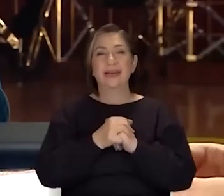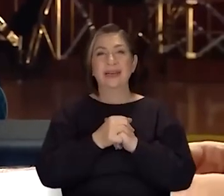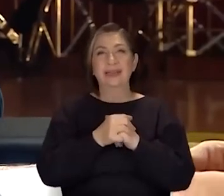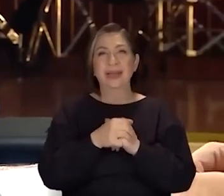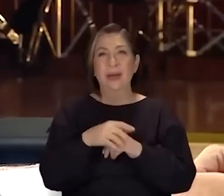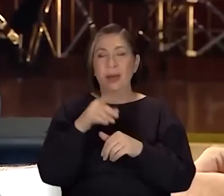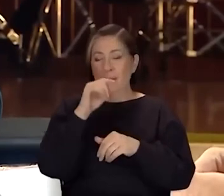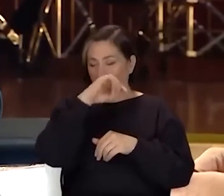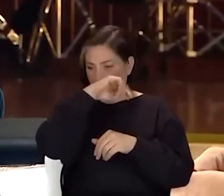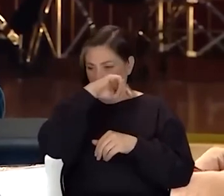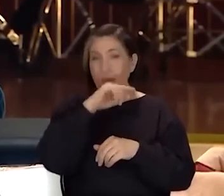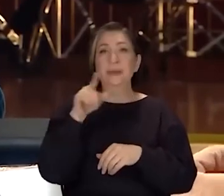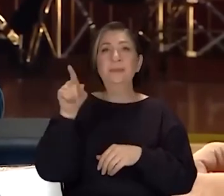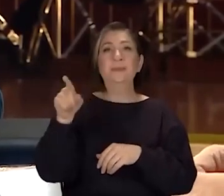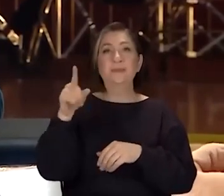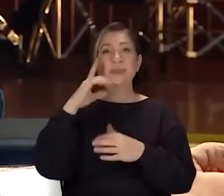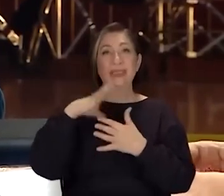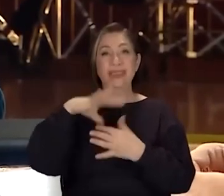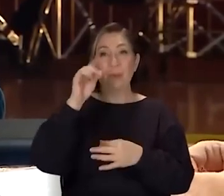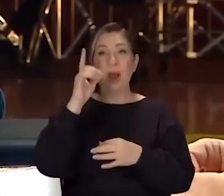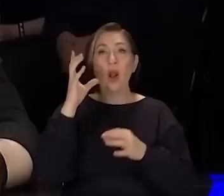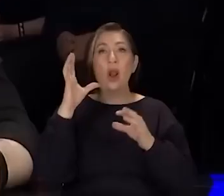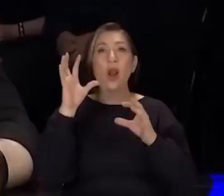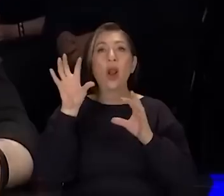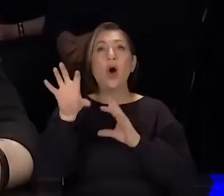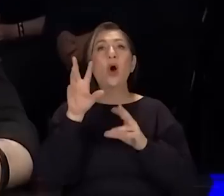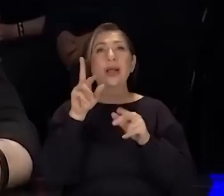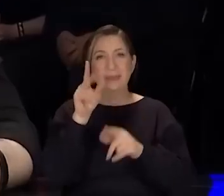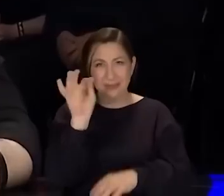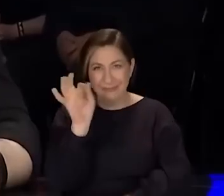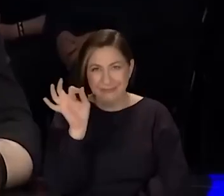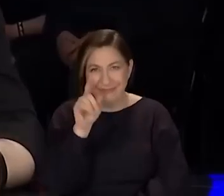daha çok bir insan değil de bir logosun herhalde değil mi?